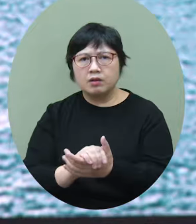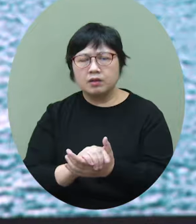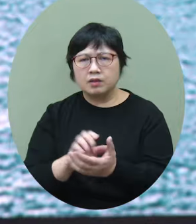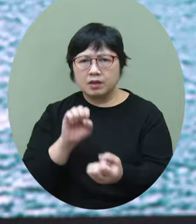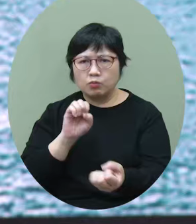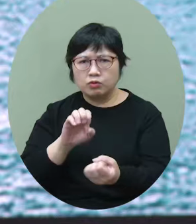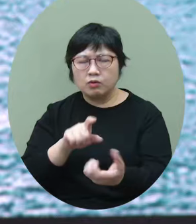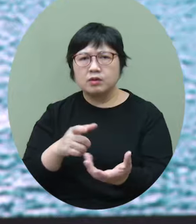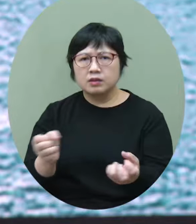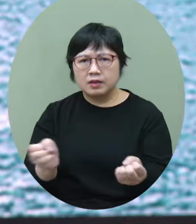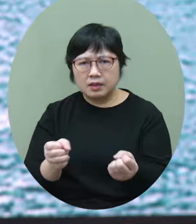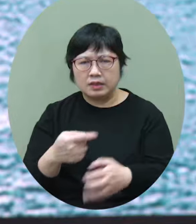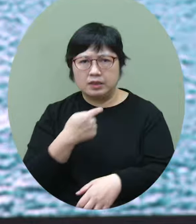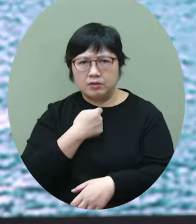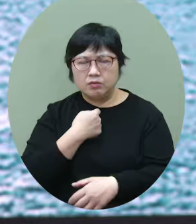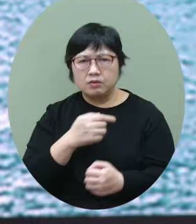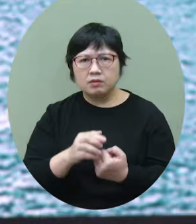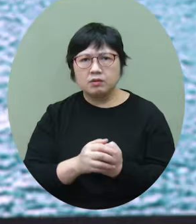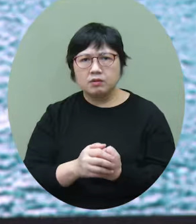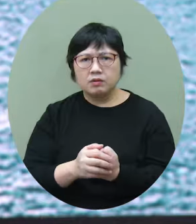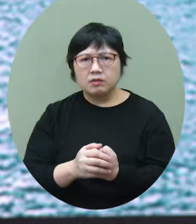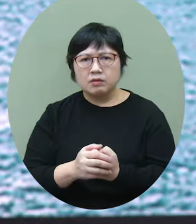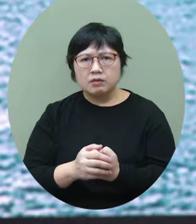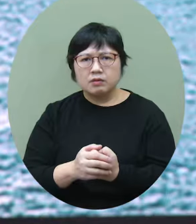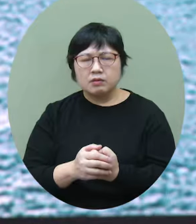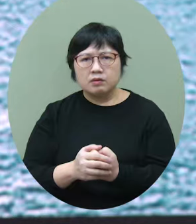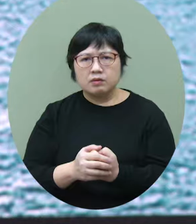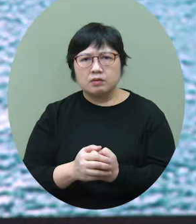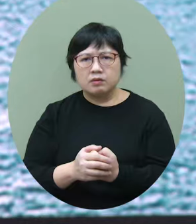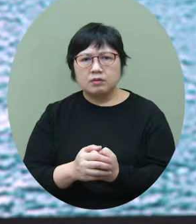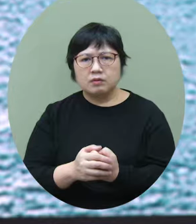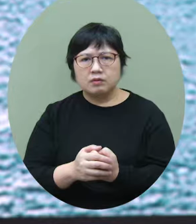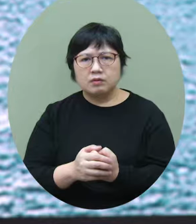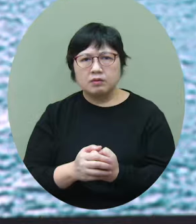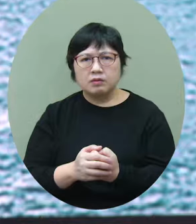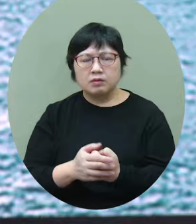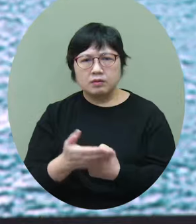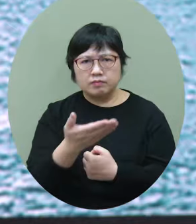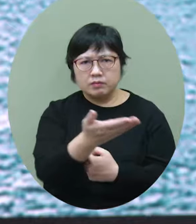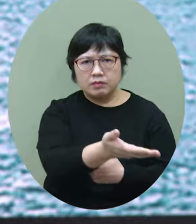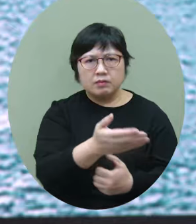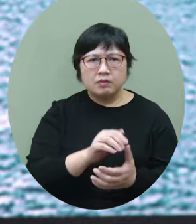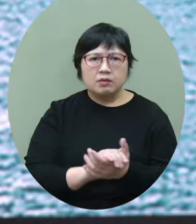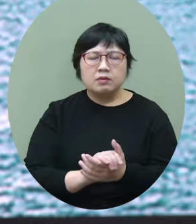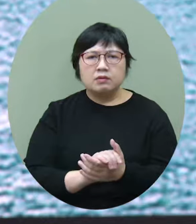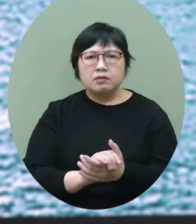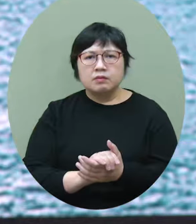通啊、商量啊等等嚇。 好誒，呢邊呢位